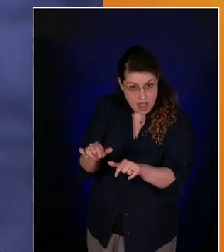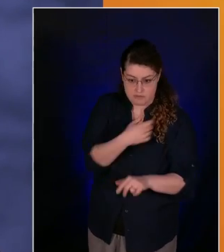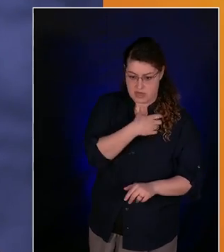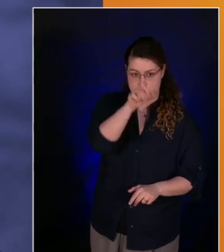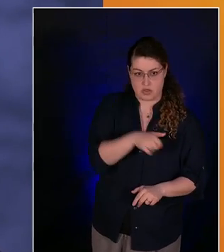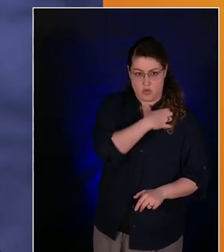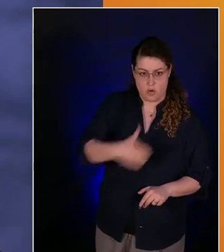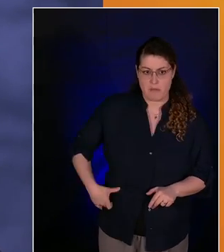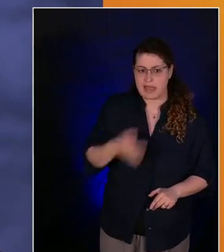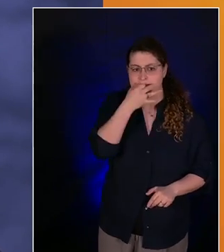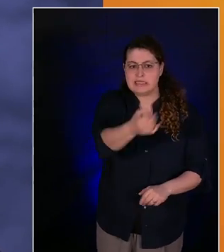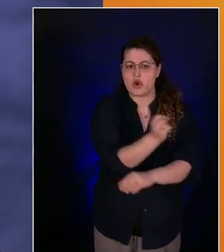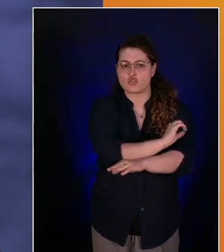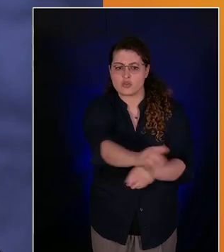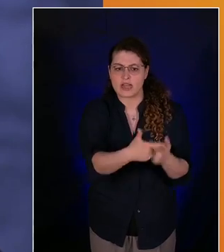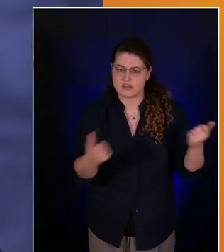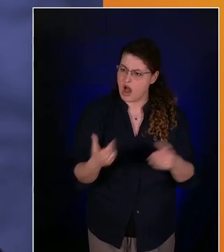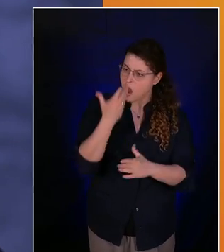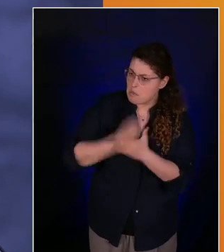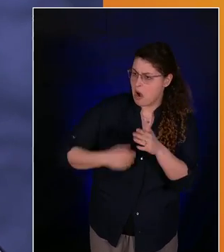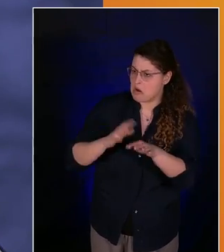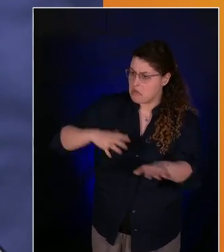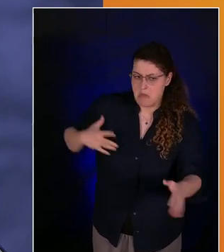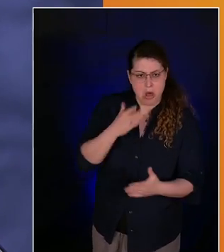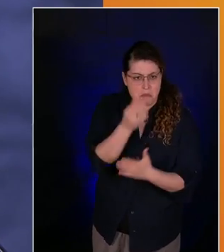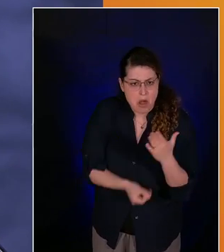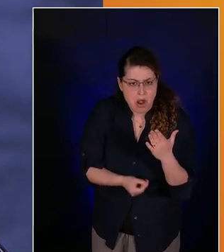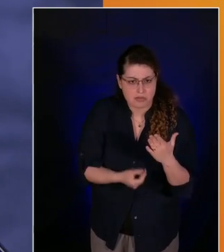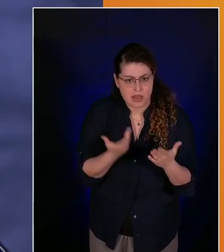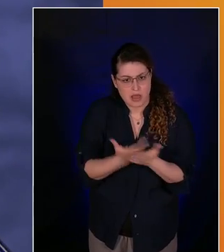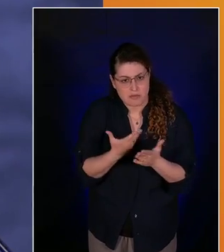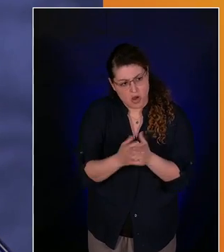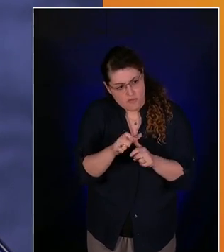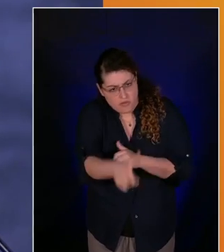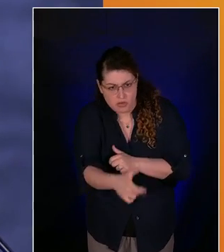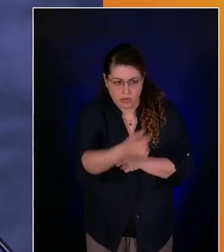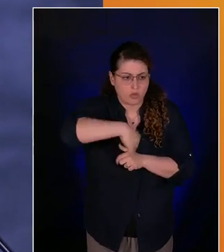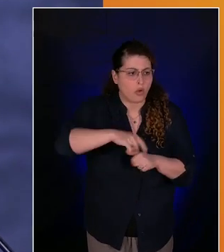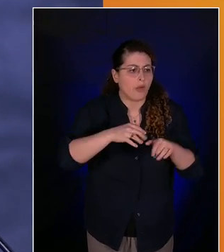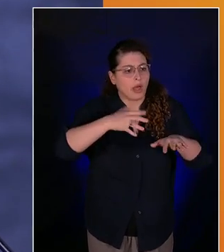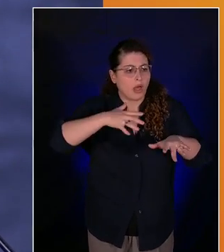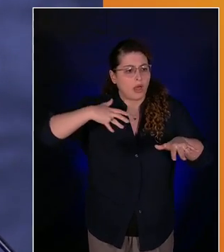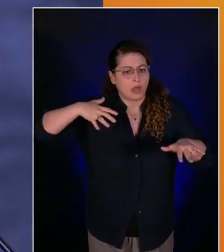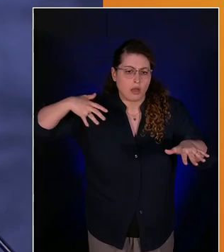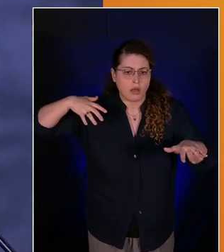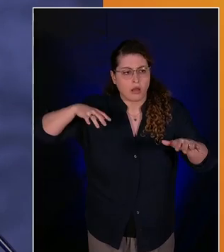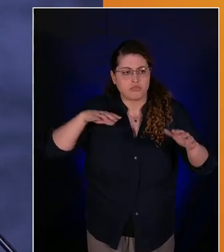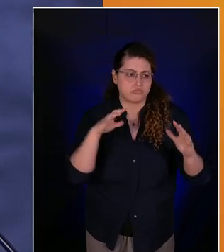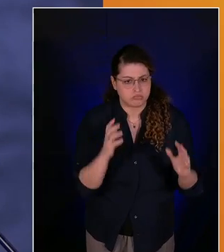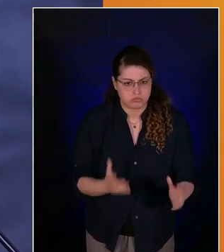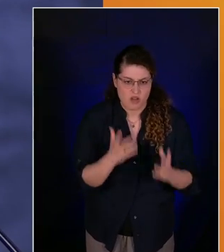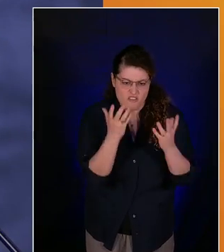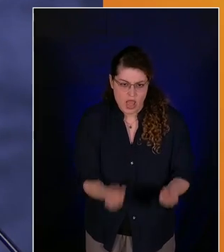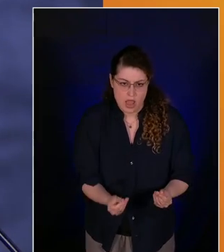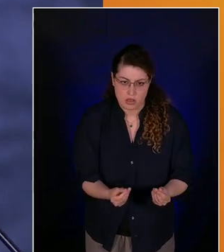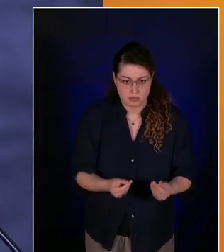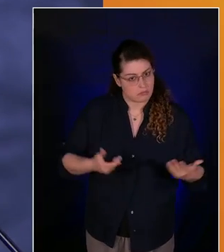dire dans les médias que le manque de manifestants sur place est la preuve d'un essoufflement du mouvement mais